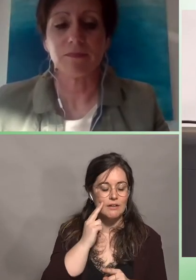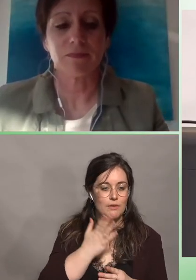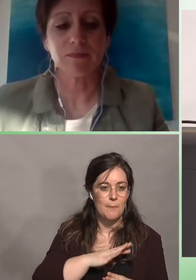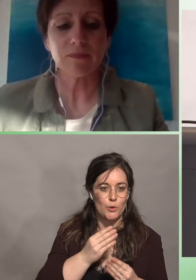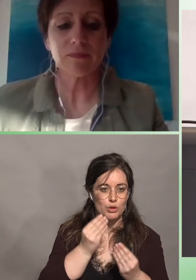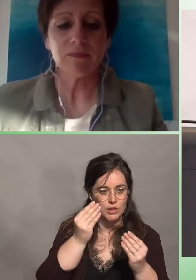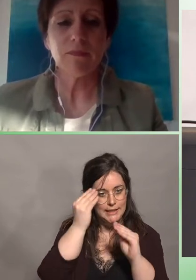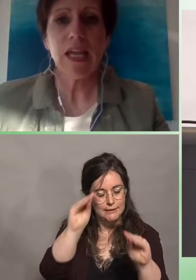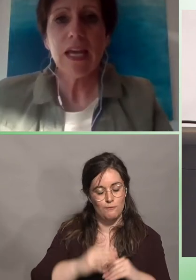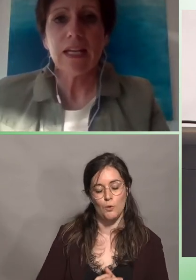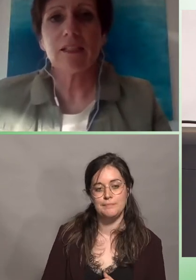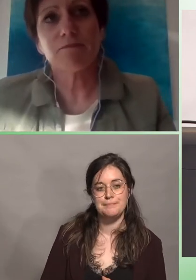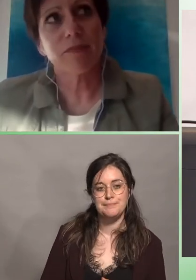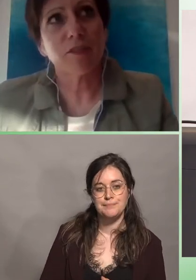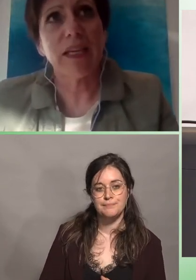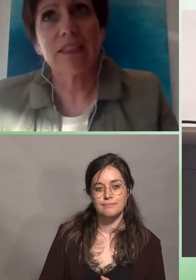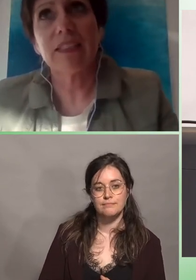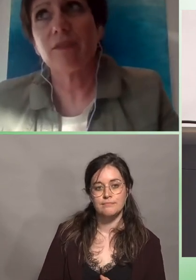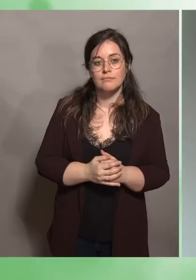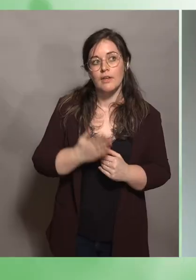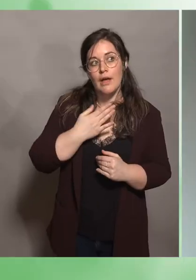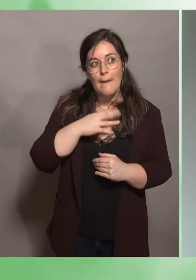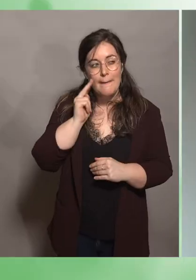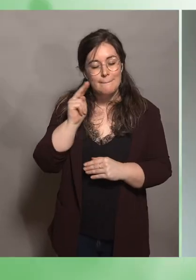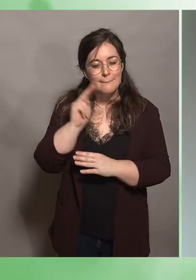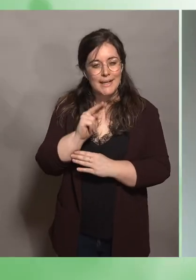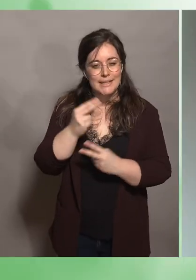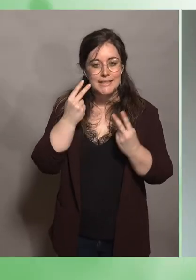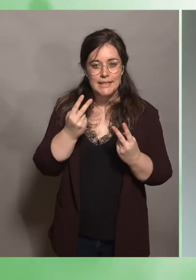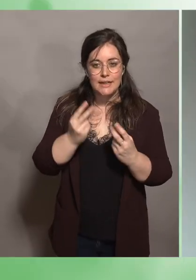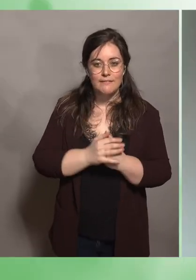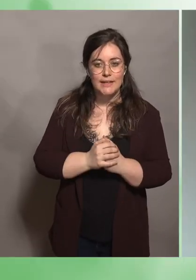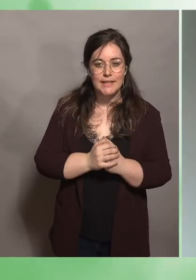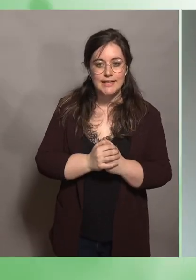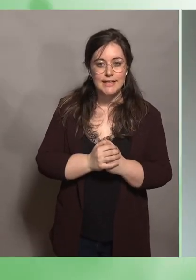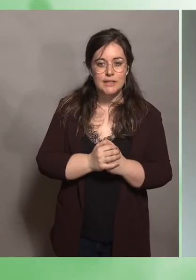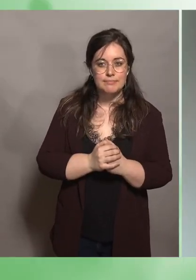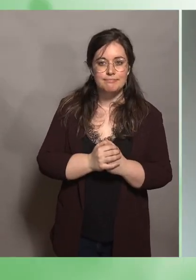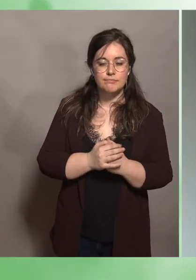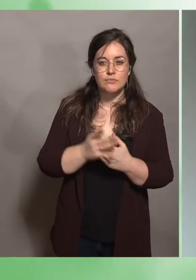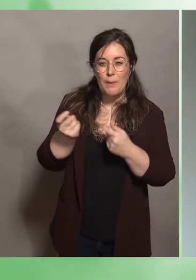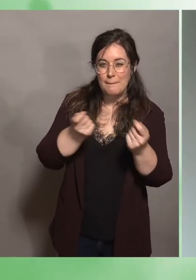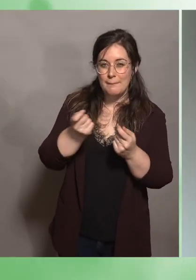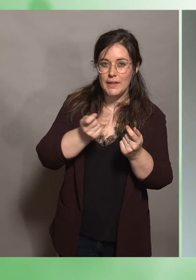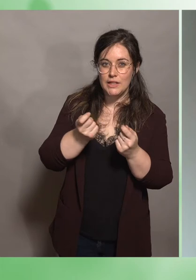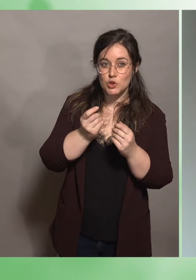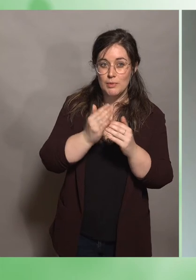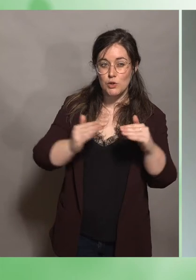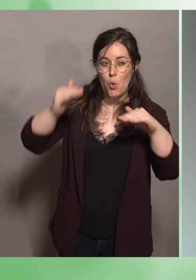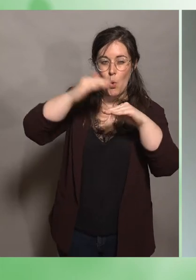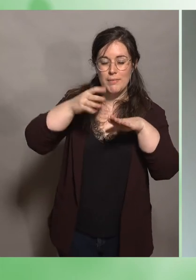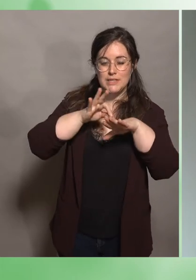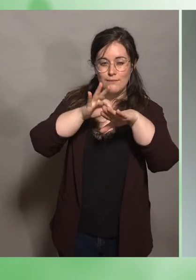mitgeben? Also aus meiner Sicht das Wichtigste ist tatsächlich, dass das Management, die oberste